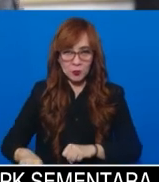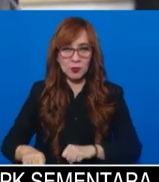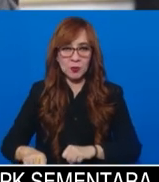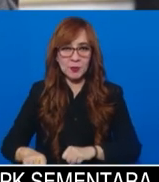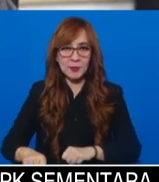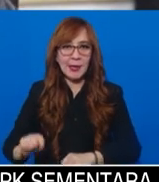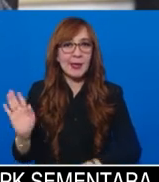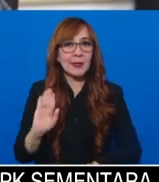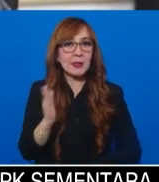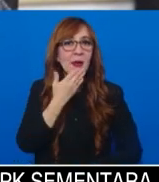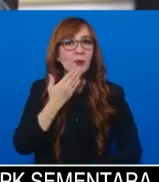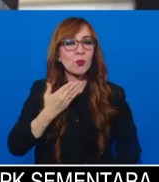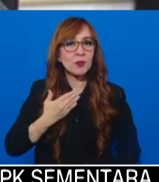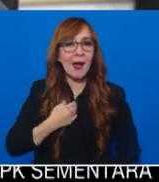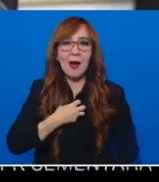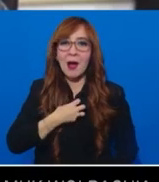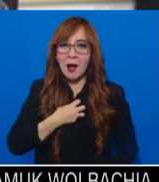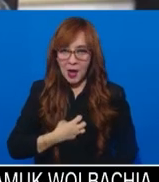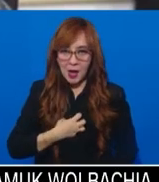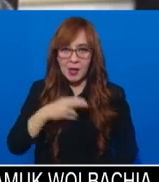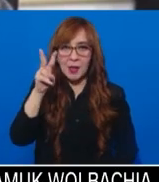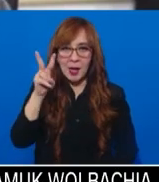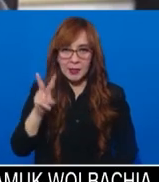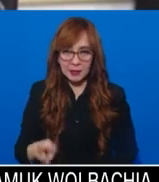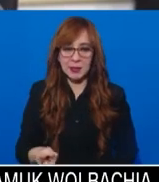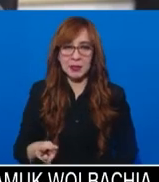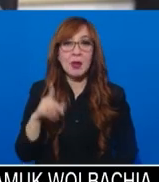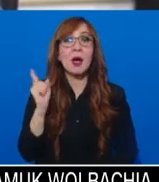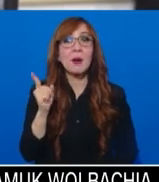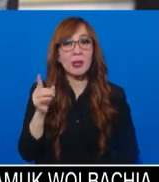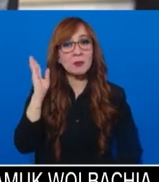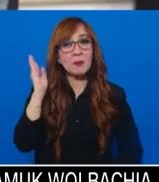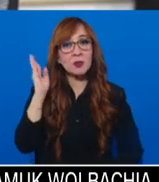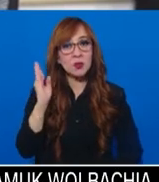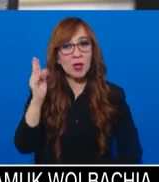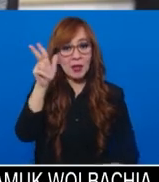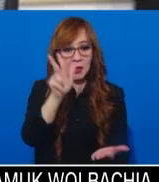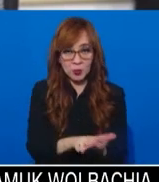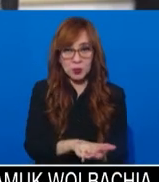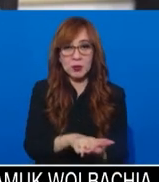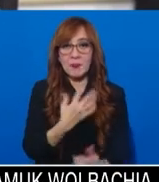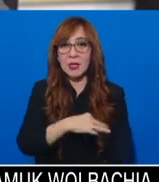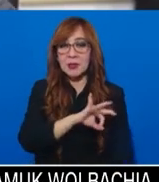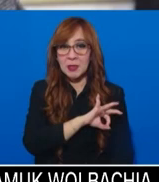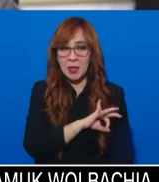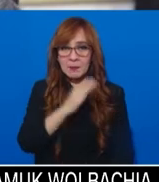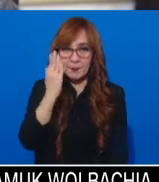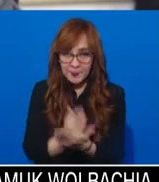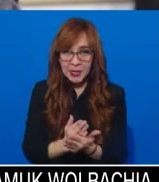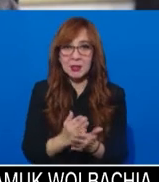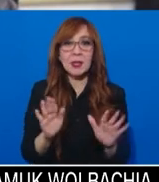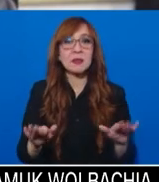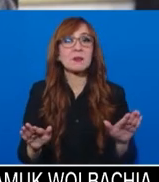punya kewenangan lagi, tentunya secara hukum karena beliau sudah diputus, ada keputusan Presiden memberhentikan sementara,